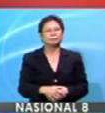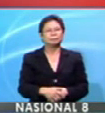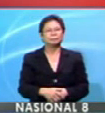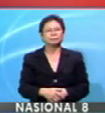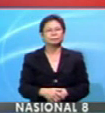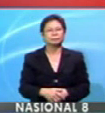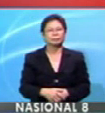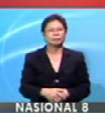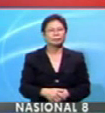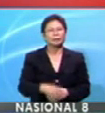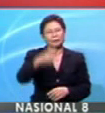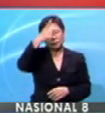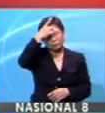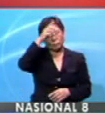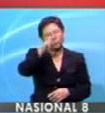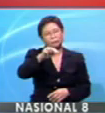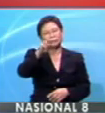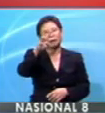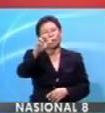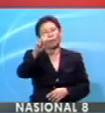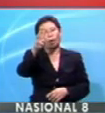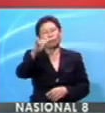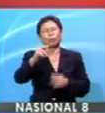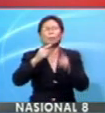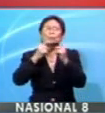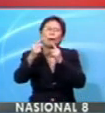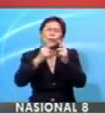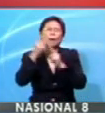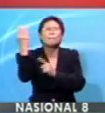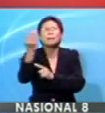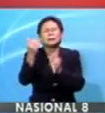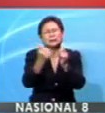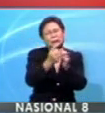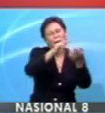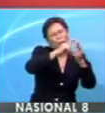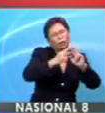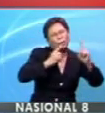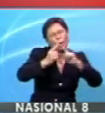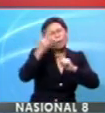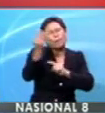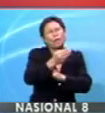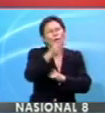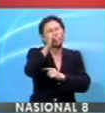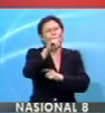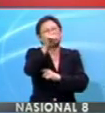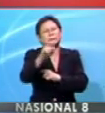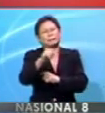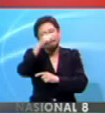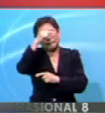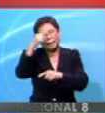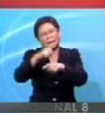GST jelas Datuk Nawawi Ia merupakan perbualan biasa antara beliau dengan rakannya yang bernama Ris Black di